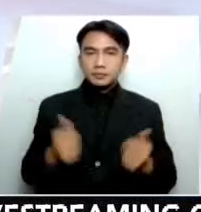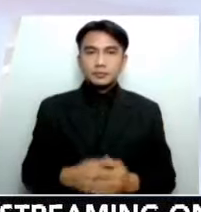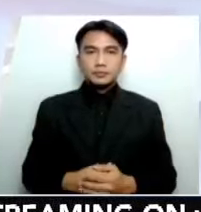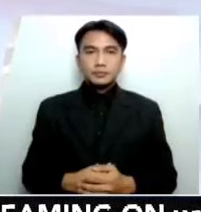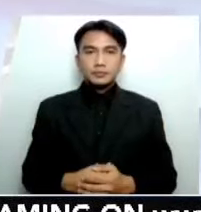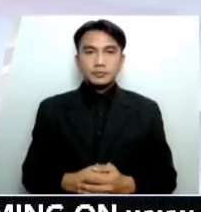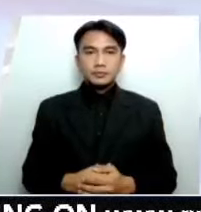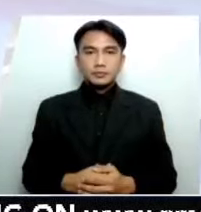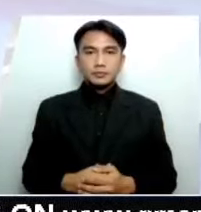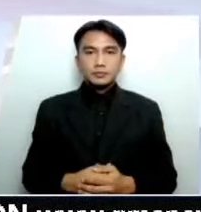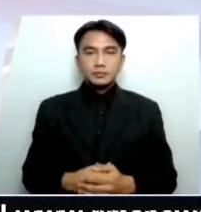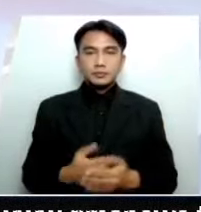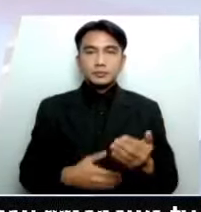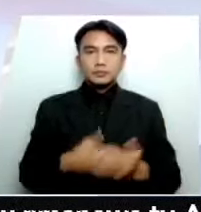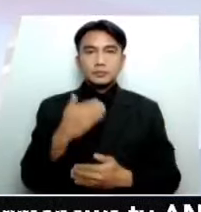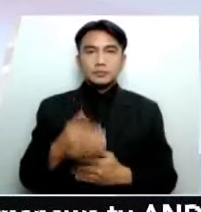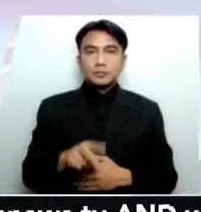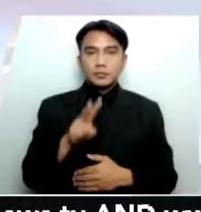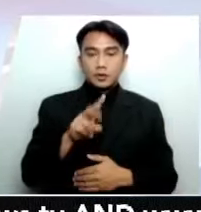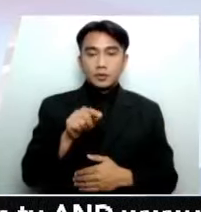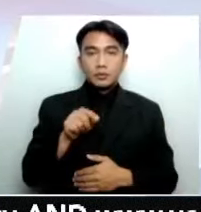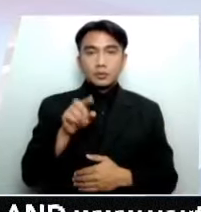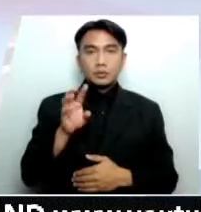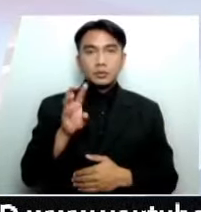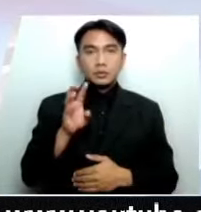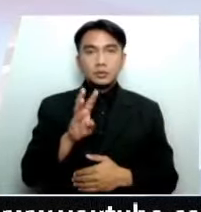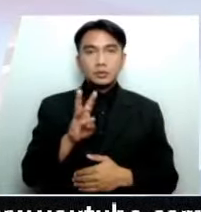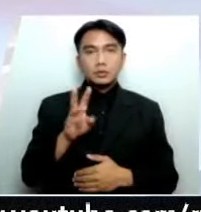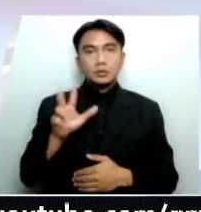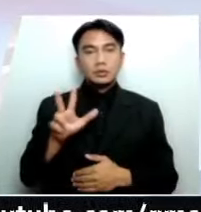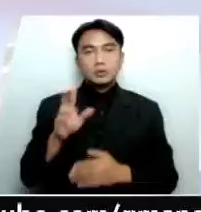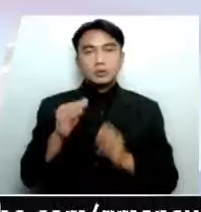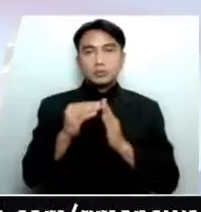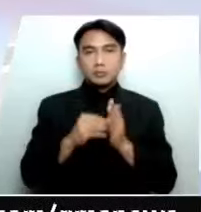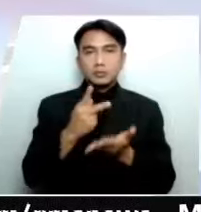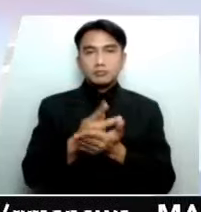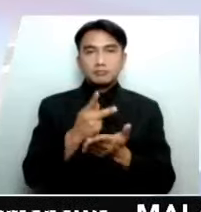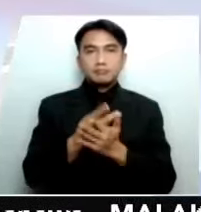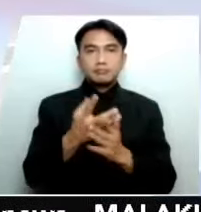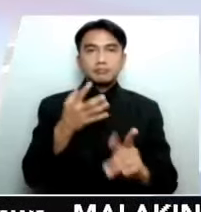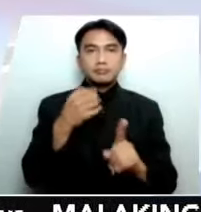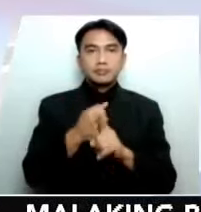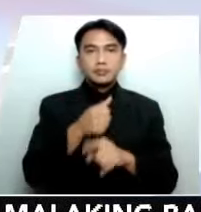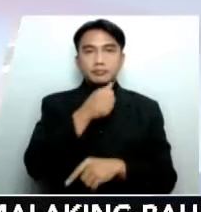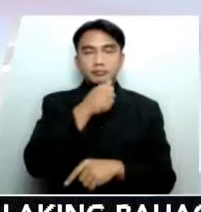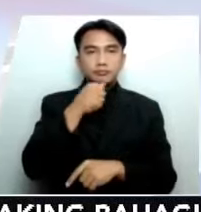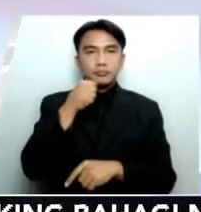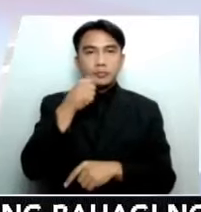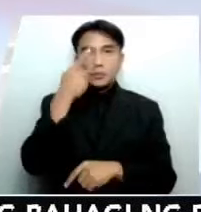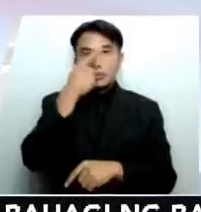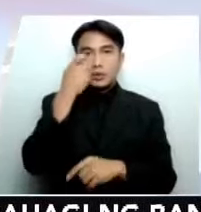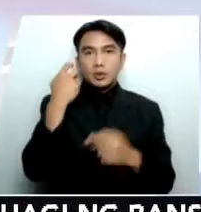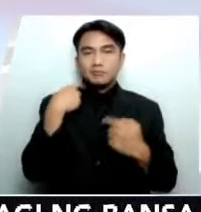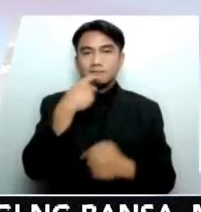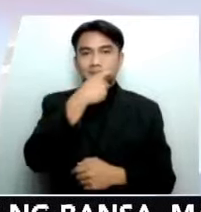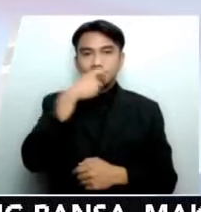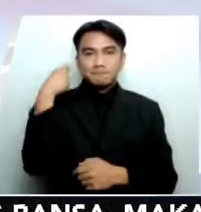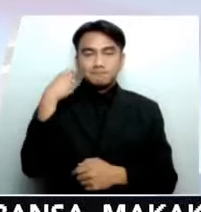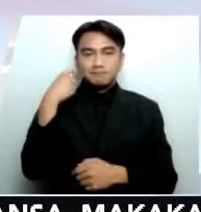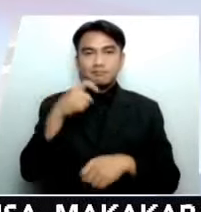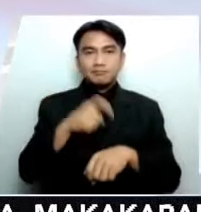Umabot na ng 2.63 billion pesos ang halaga ng pinsala sa agrikultura ng El Nino ayon sa Department of